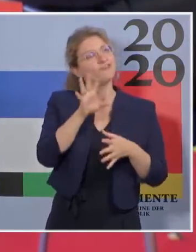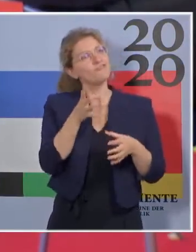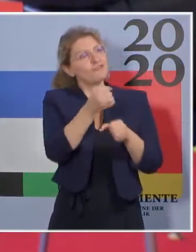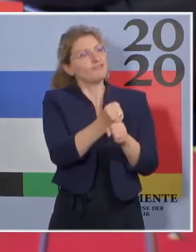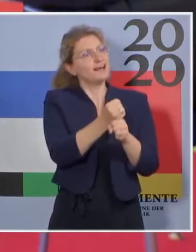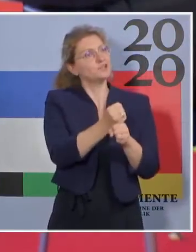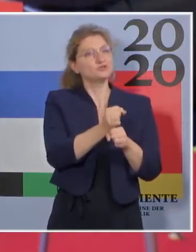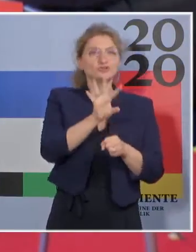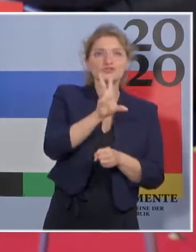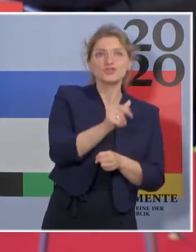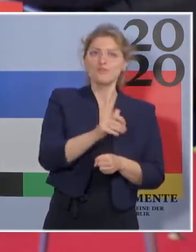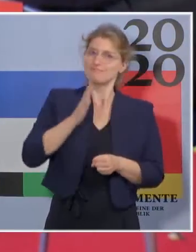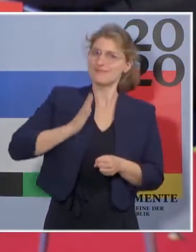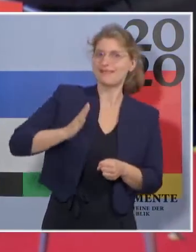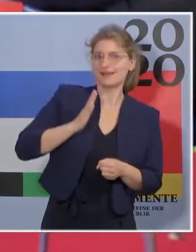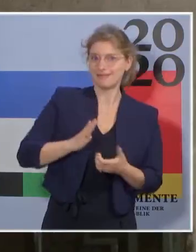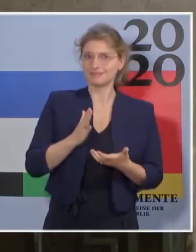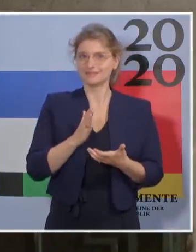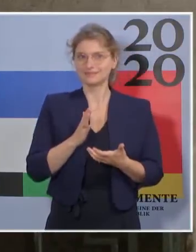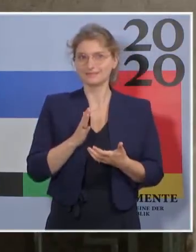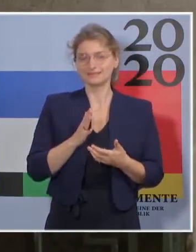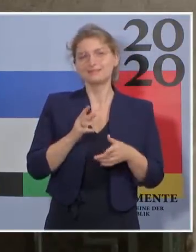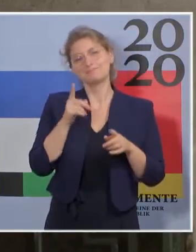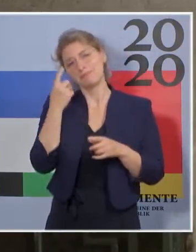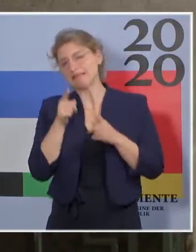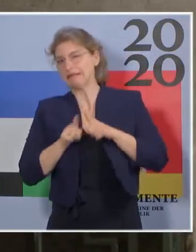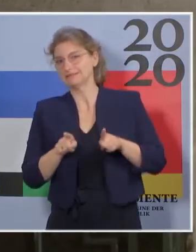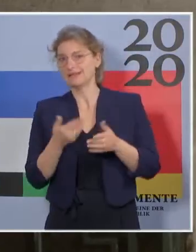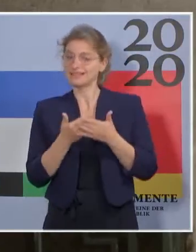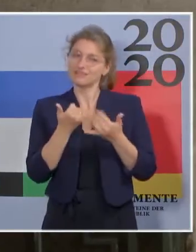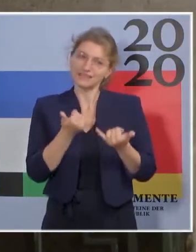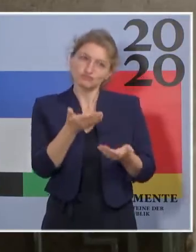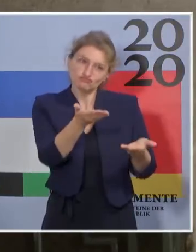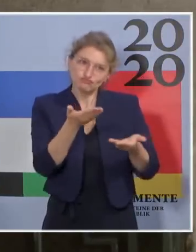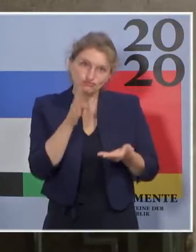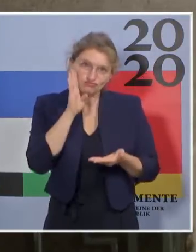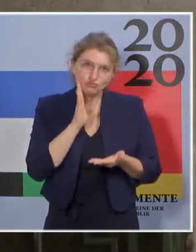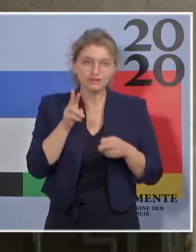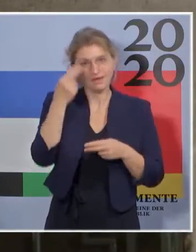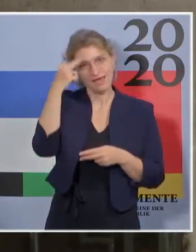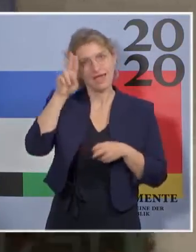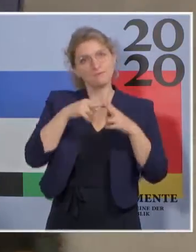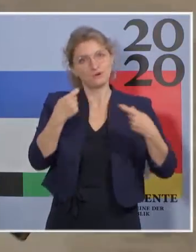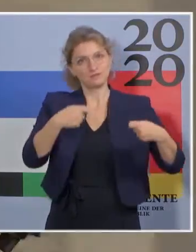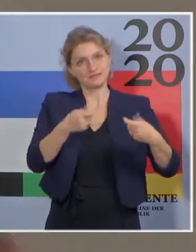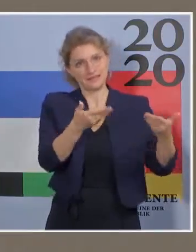bereits zitiert worden, unserer Verfassung gesprochen hat. Ich darf Sie, Herr Bundespräsident, nun um Ihre Grußworte bitten.